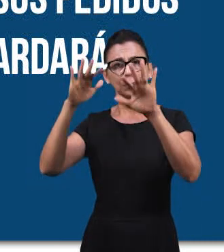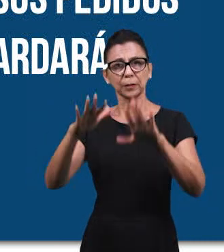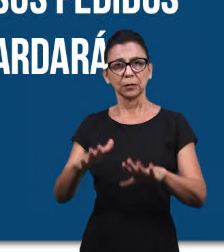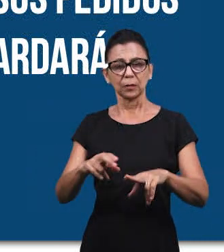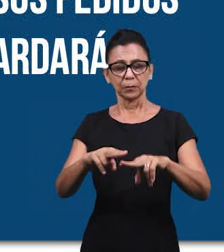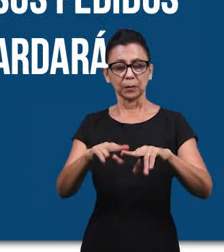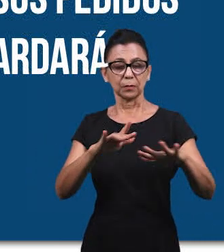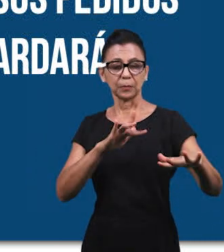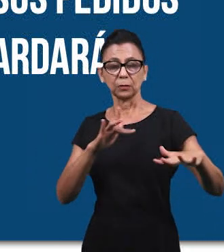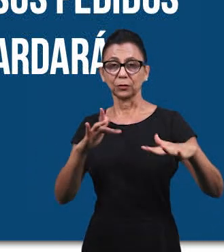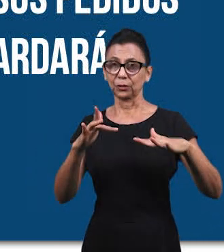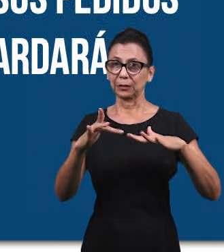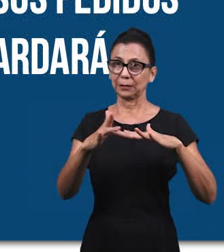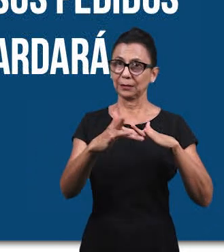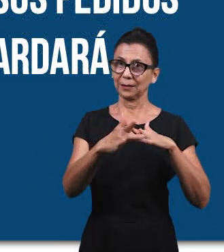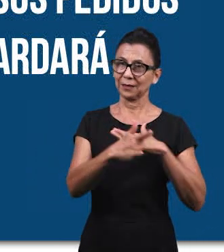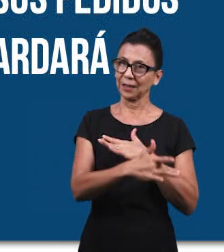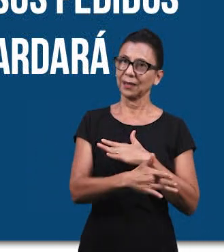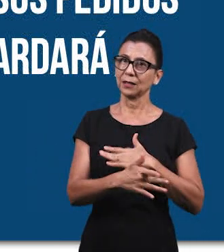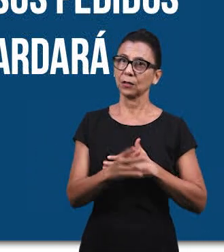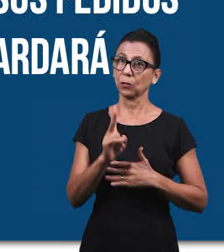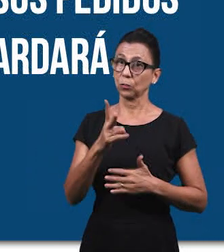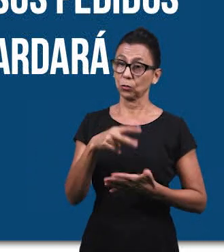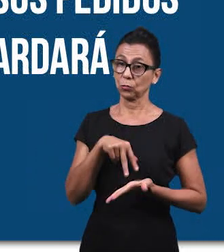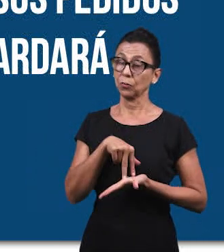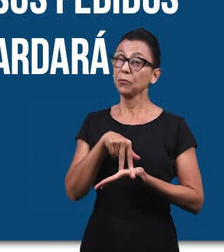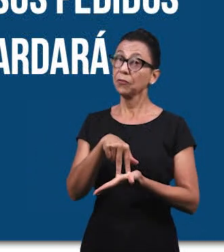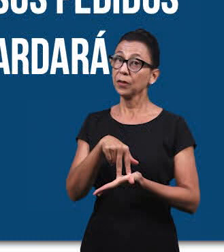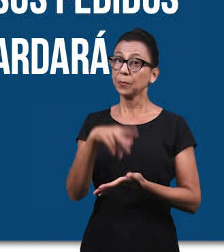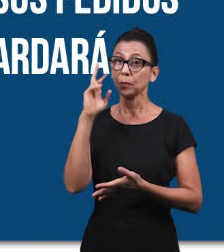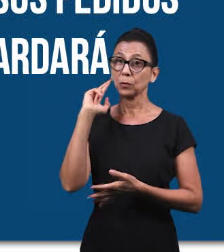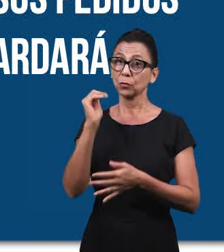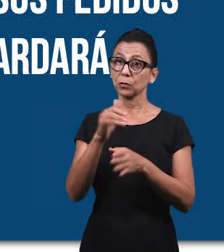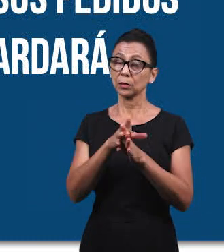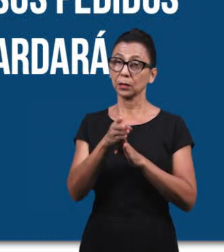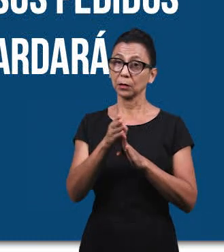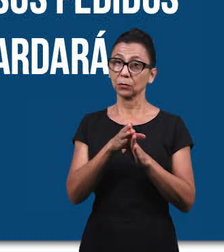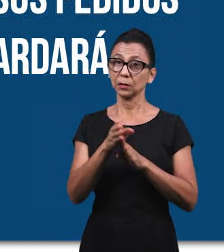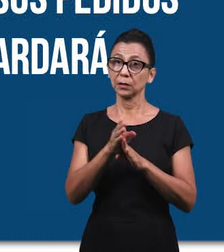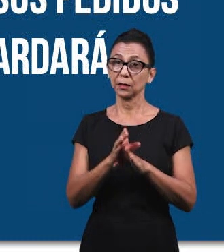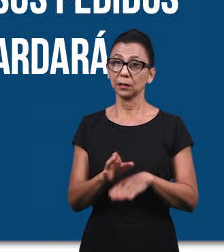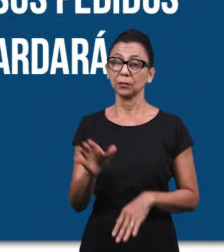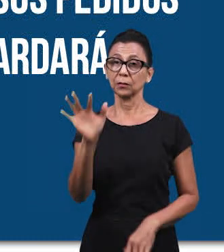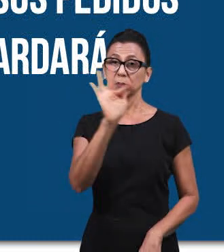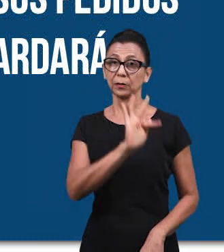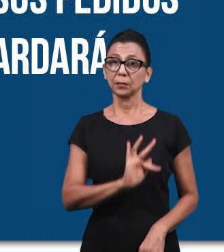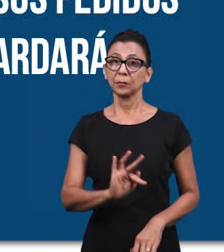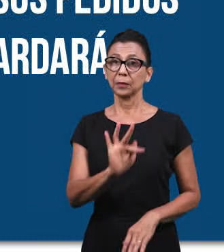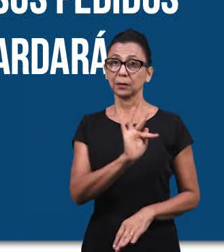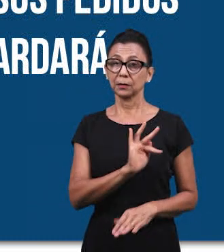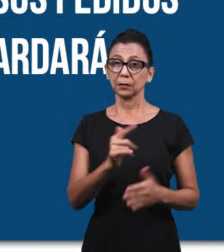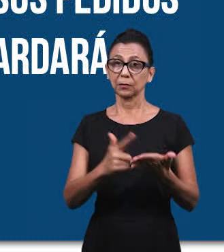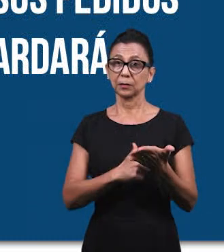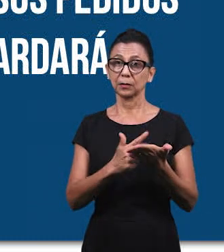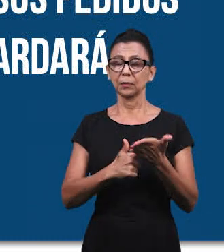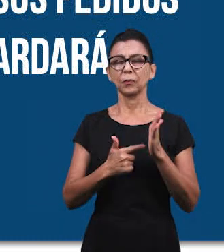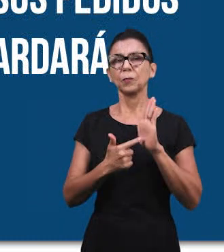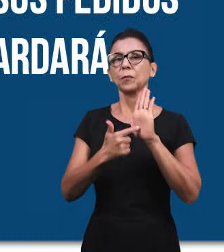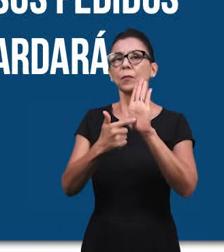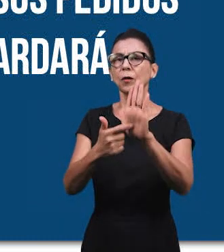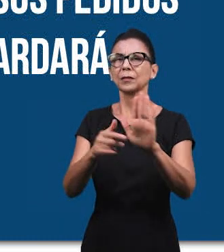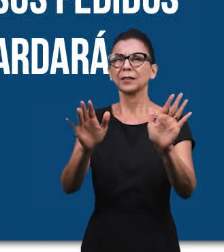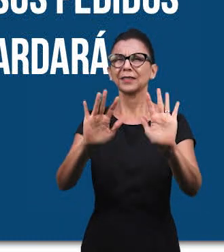ежедневно через социальные сети. Будьте тверды в Господе, как